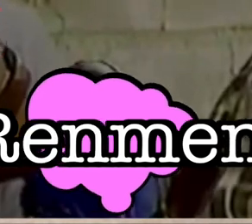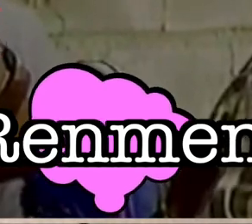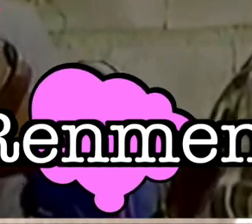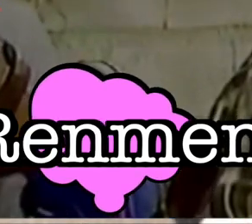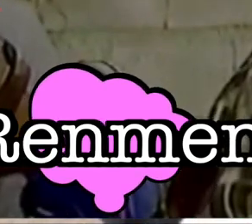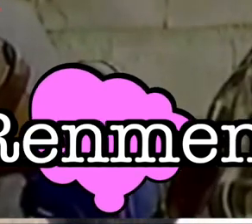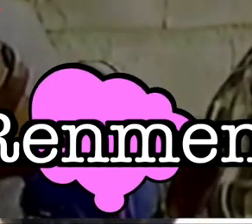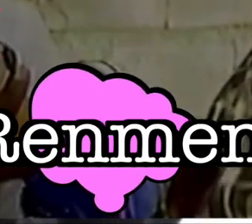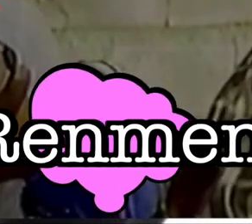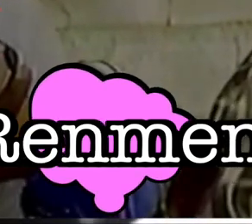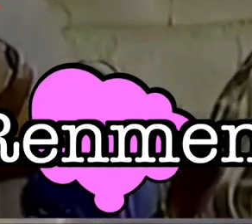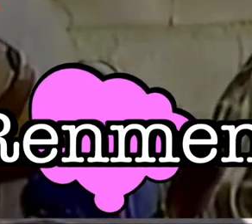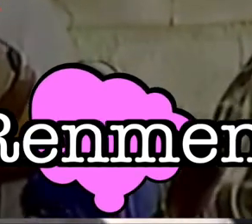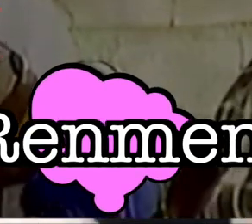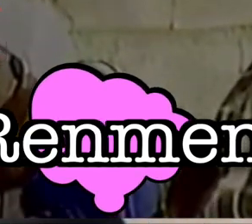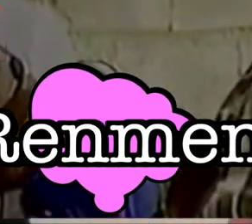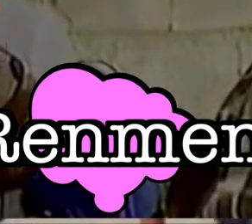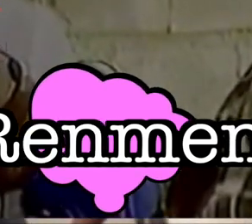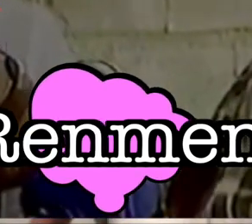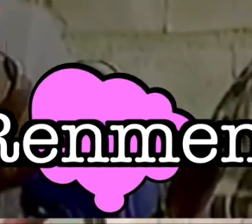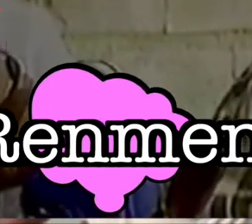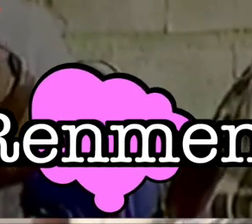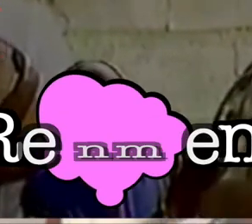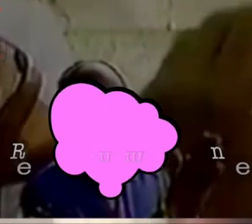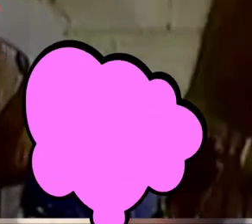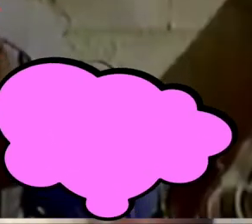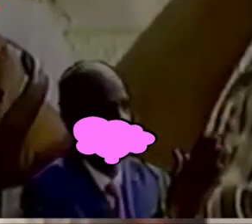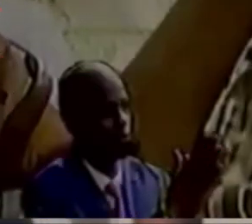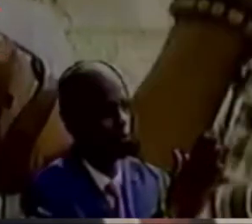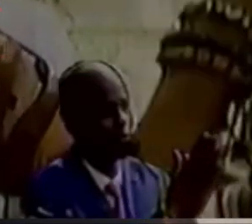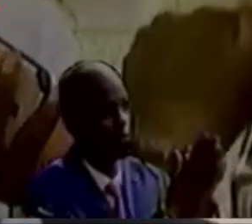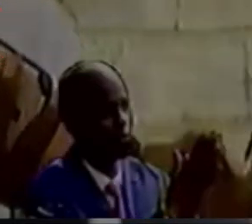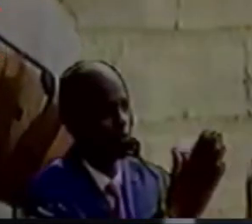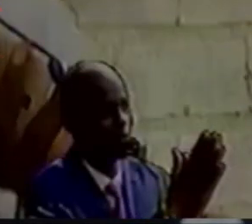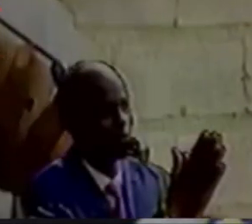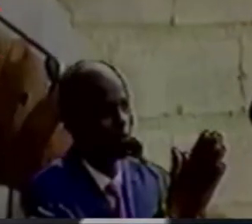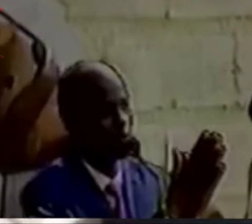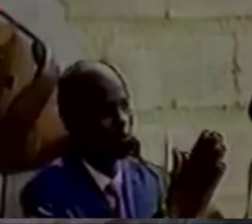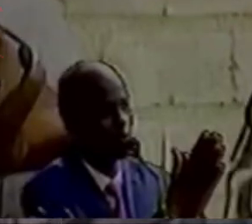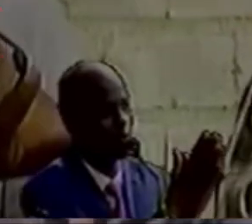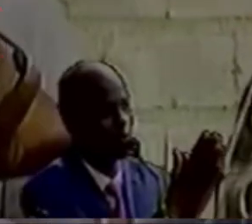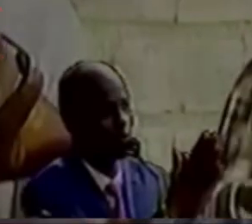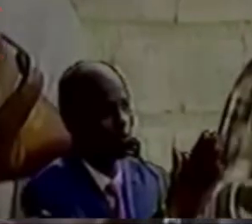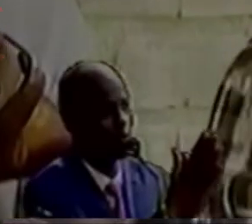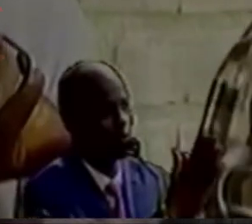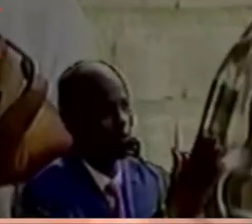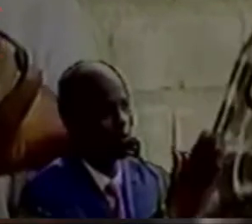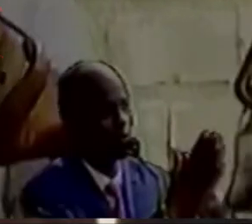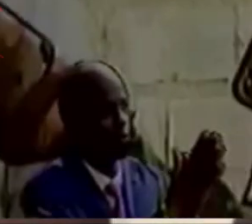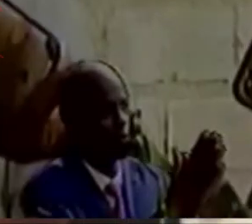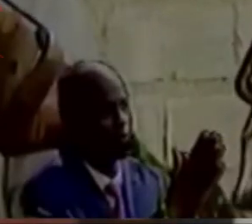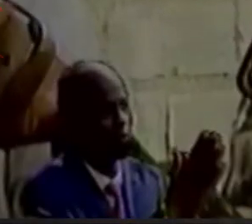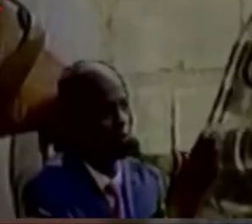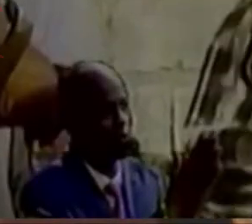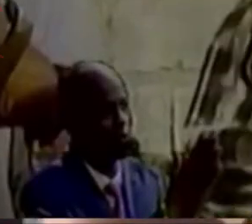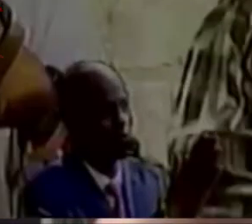VOAM, au nom des sources italiennes, pour dire tout le monde dans le département crasé, nous tombons en relevé. Cette fois-ci, agronome là